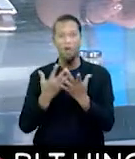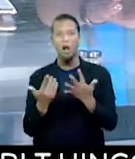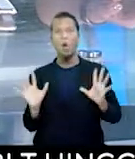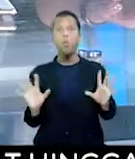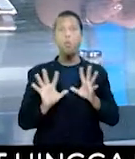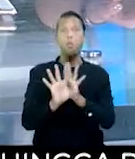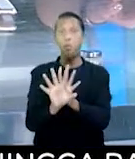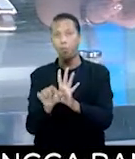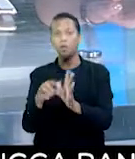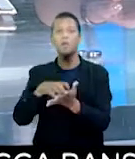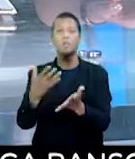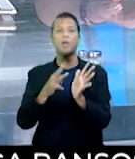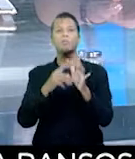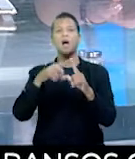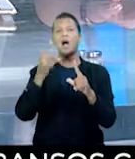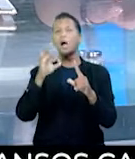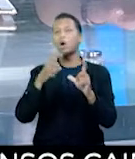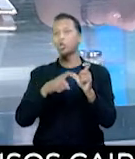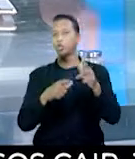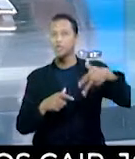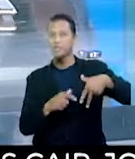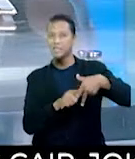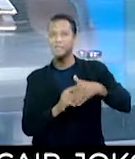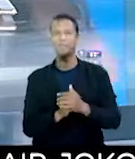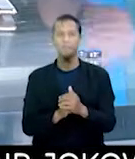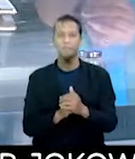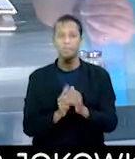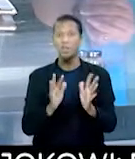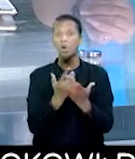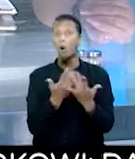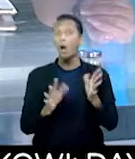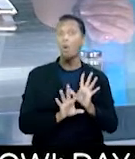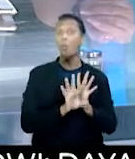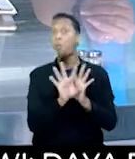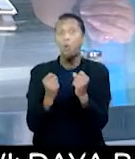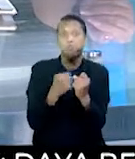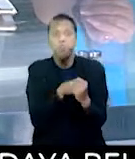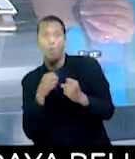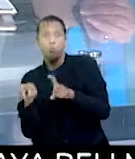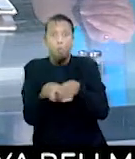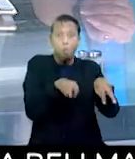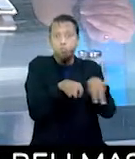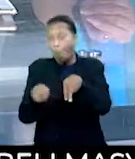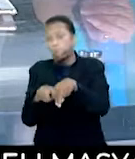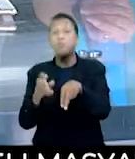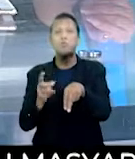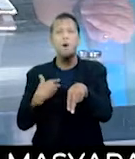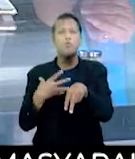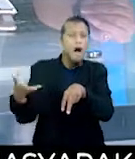Maros, Sulawesi Selatan, tingginya antusiasme ribuan warga membuat warga saling dorong dengan petugas saat berupaya untuk mendapatkan